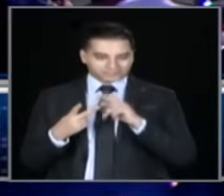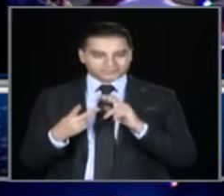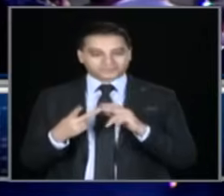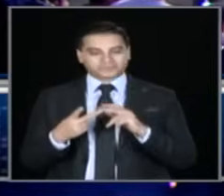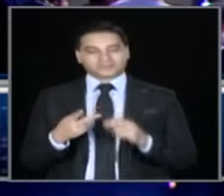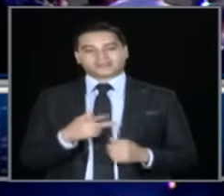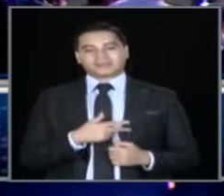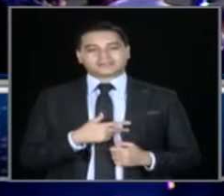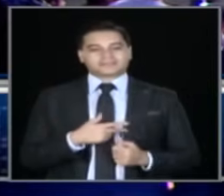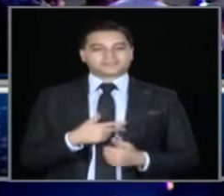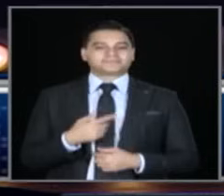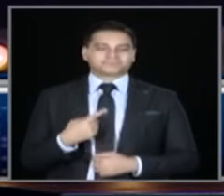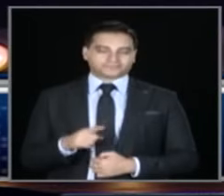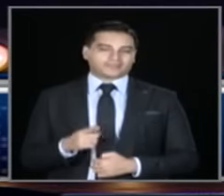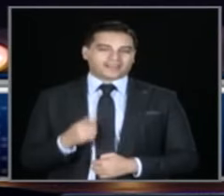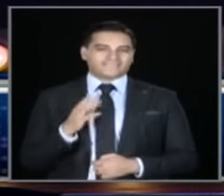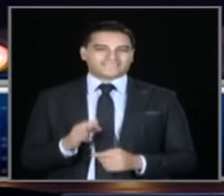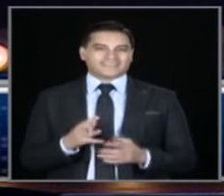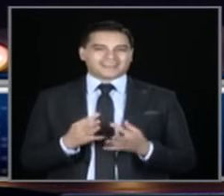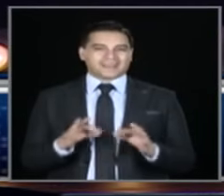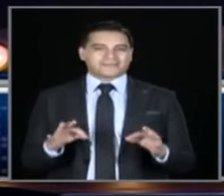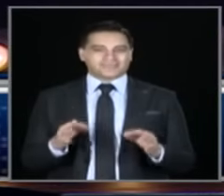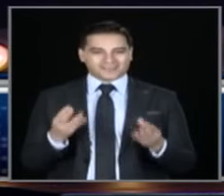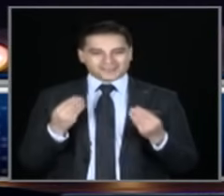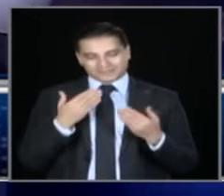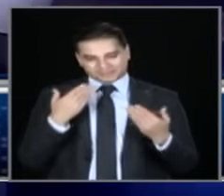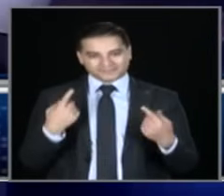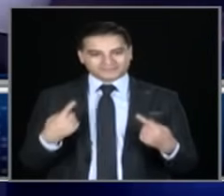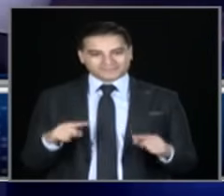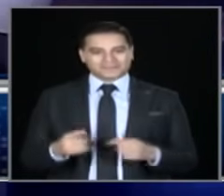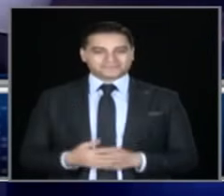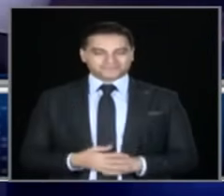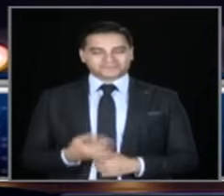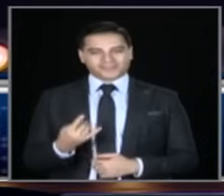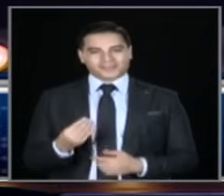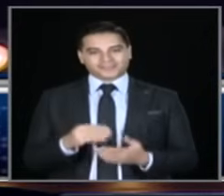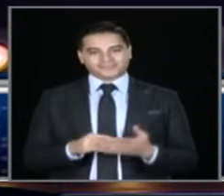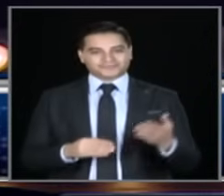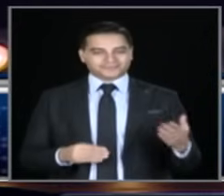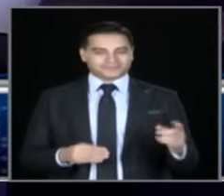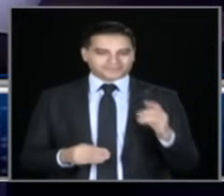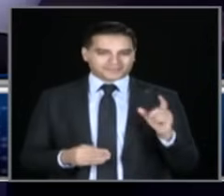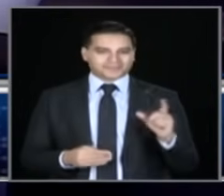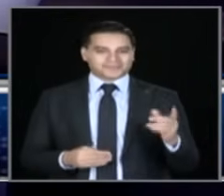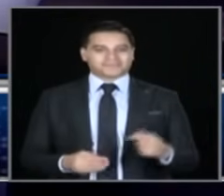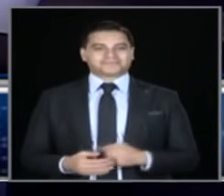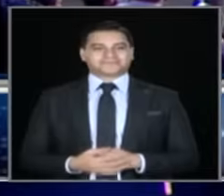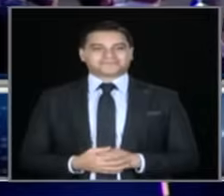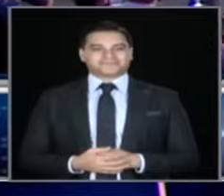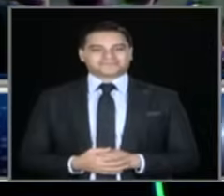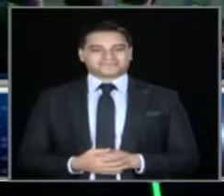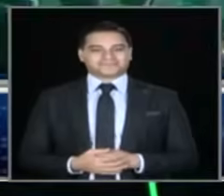والحارس كان يانس ليمان المونيا بعد طرد ليمان وهو سبب الهزيمة. عمر أباني، إجابة صحيحة.